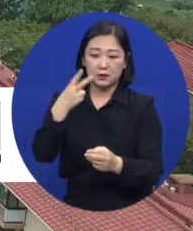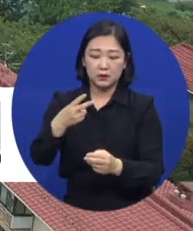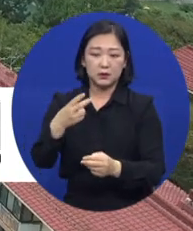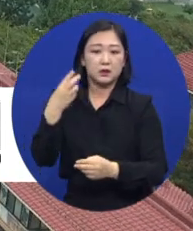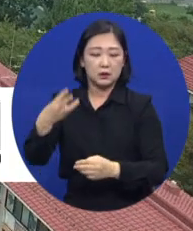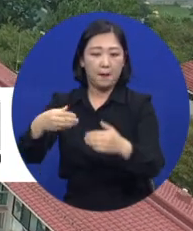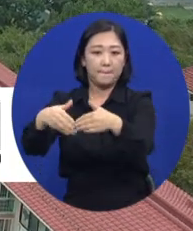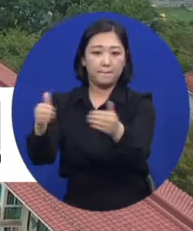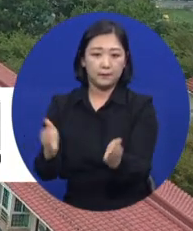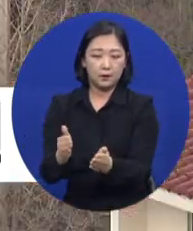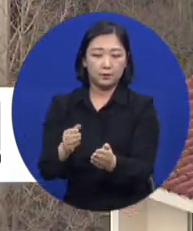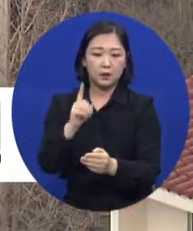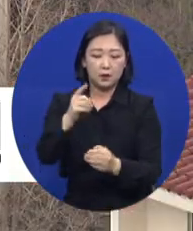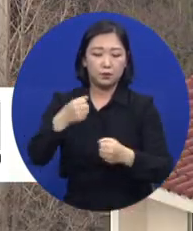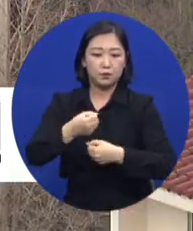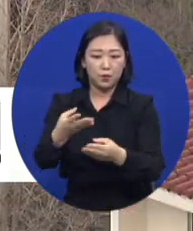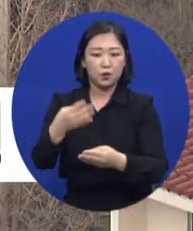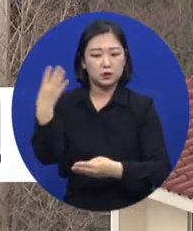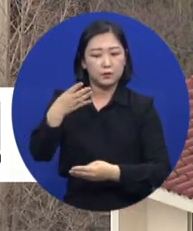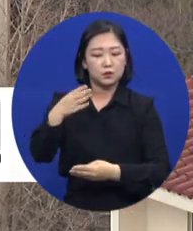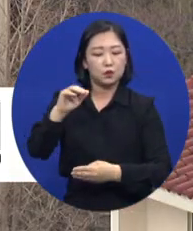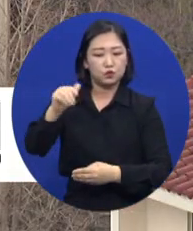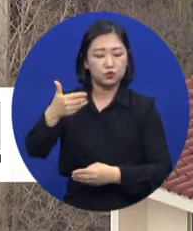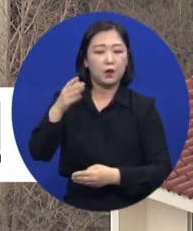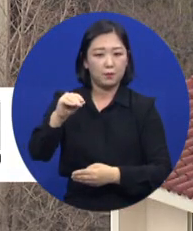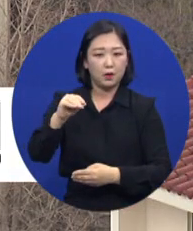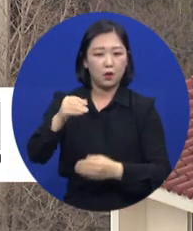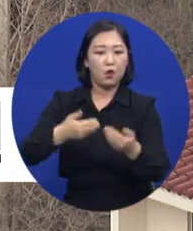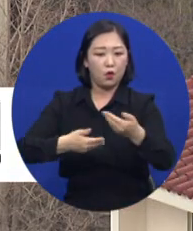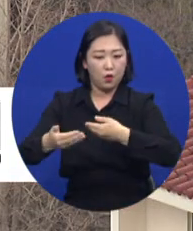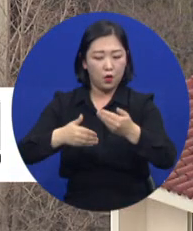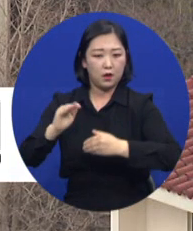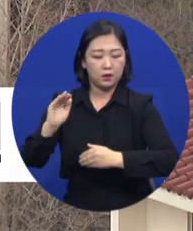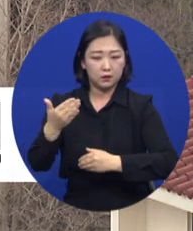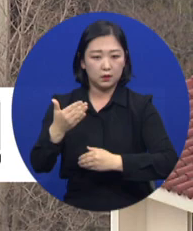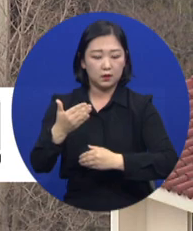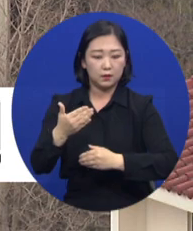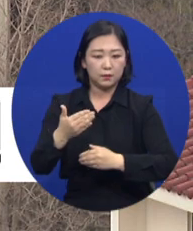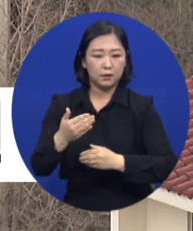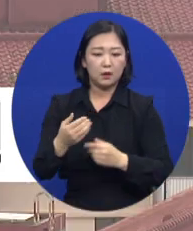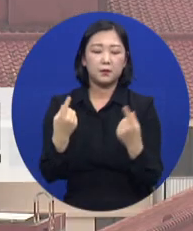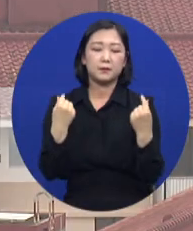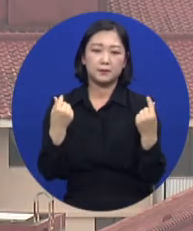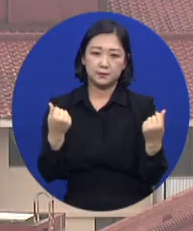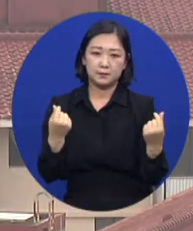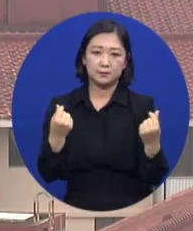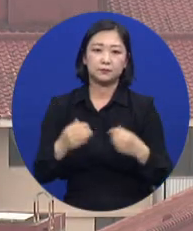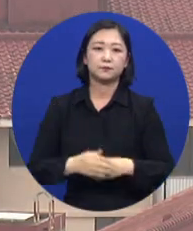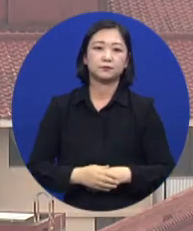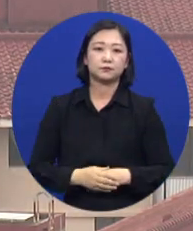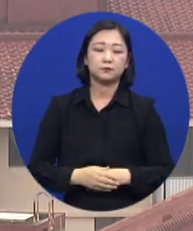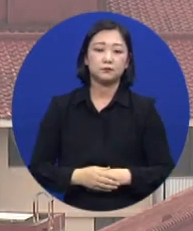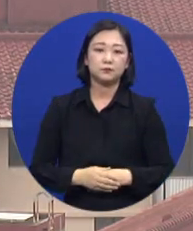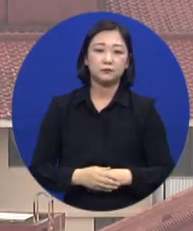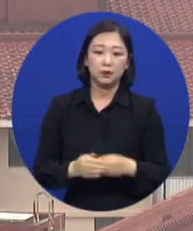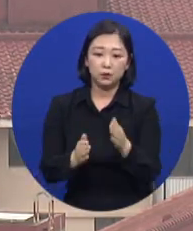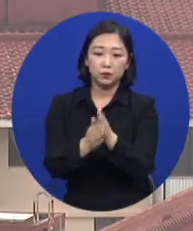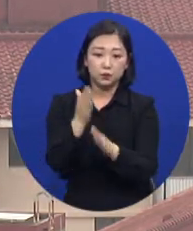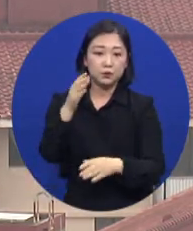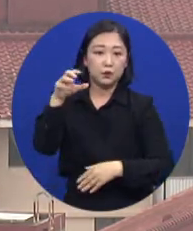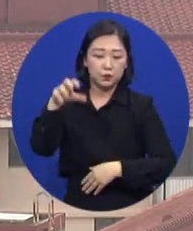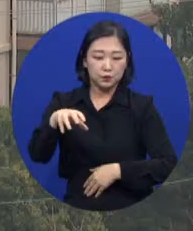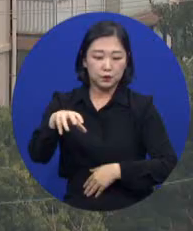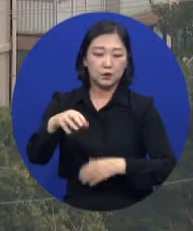3단지도 3.3제곱미터에 3,900만 원대에 거래되는 등 사정은 비슷합니다. 기존 도심에 위치한